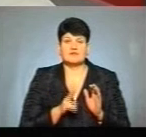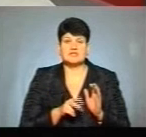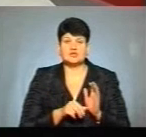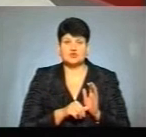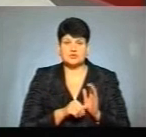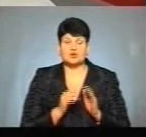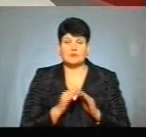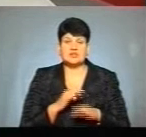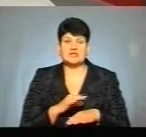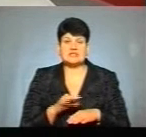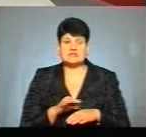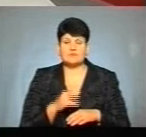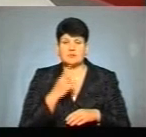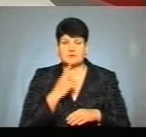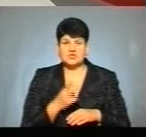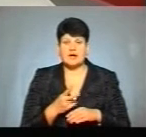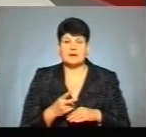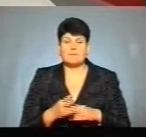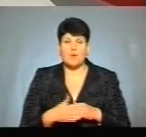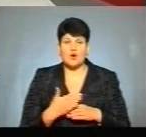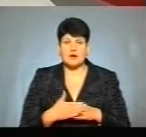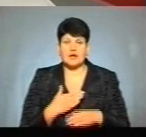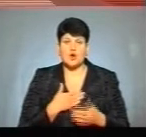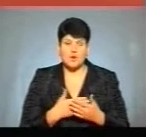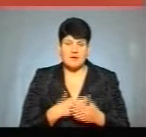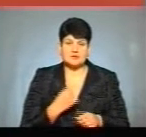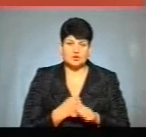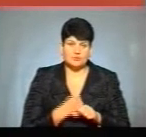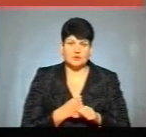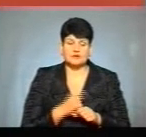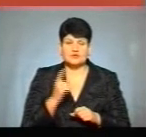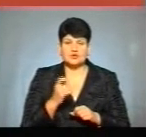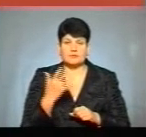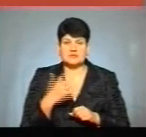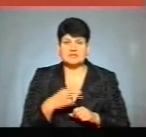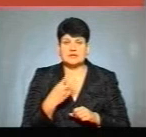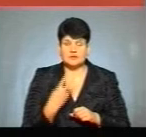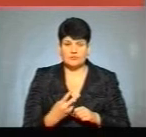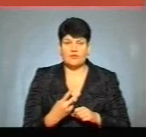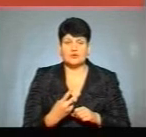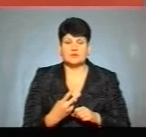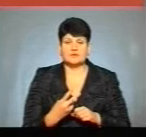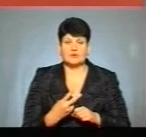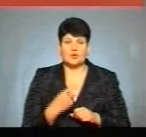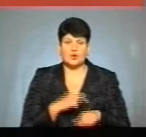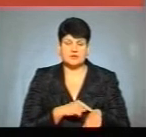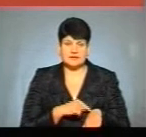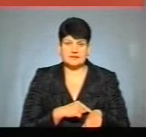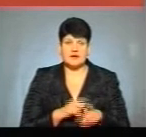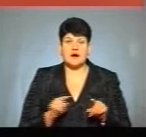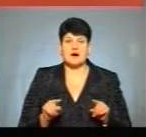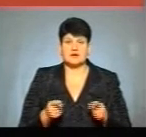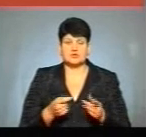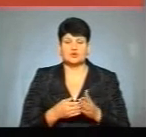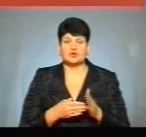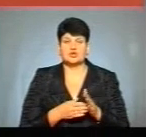насильство» передбачає міру покарання. Громадські роботи на строк від 150 до 240 годин, арешт до